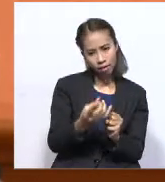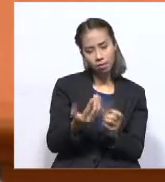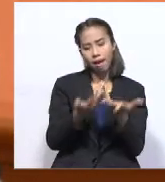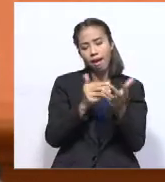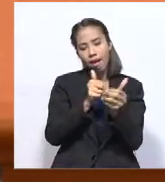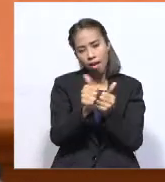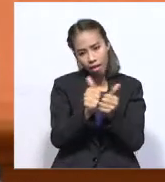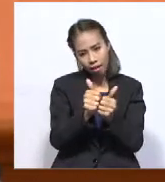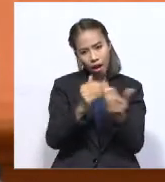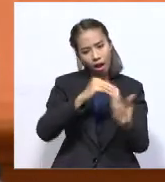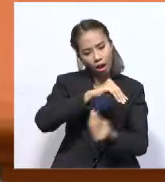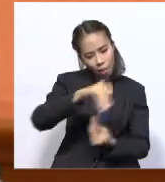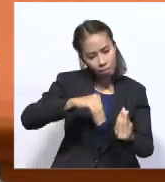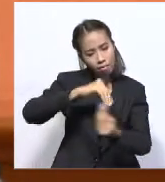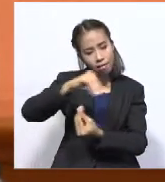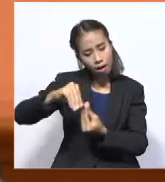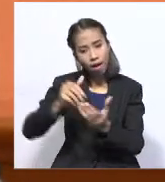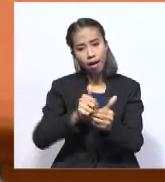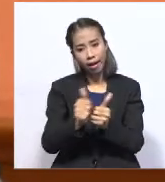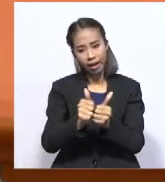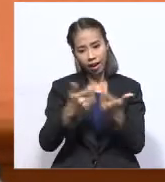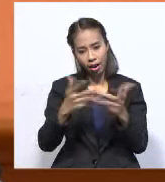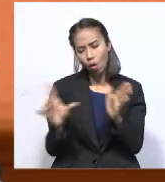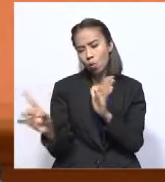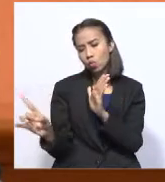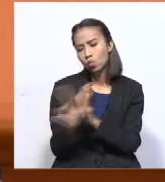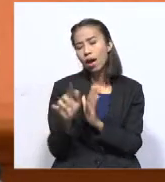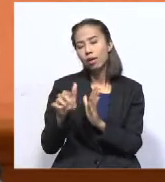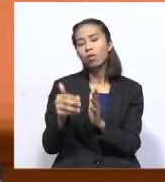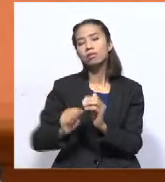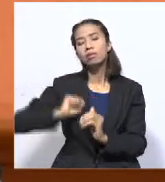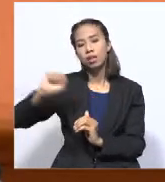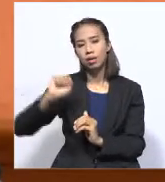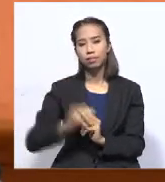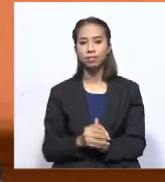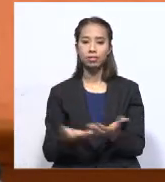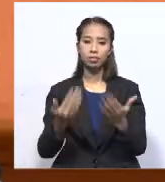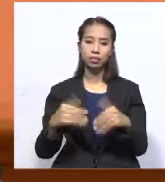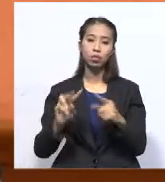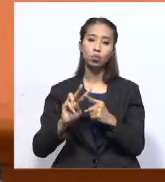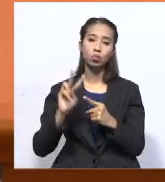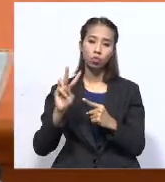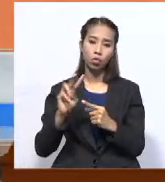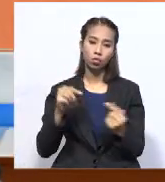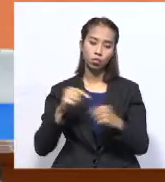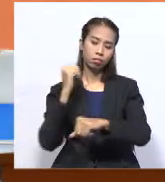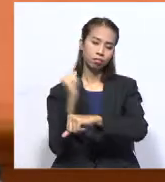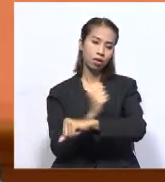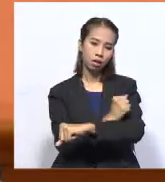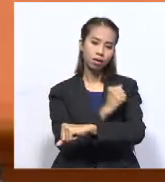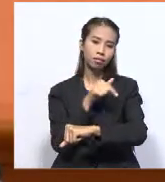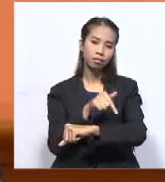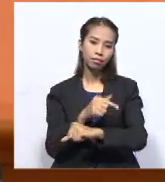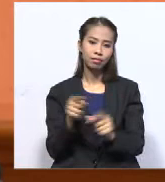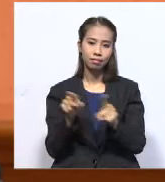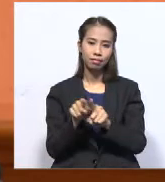งขันกันเป็นรอบจนกระทั่งได้ผลสุดท้าย ประการที่สองเรื่องของแรงงานเราจะทำเป็นแบบคล้ายๆเหมือนด